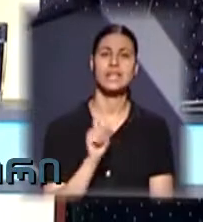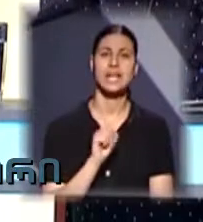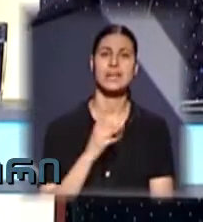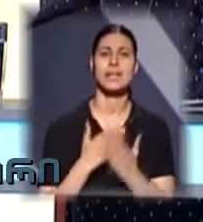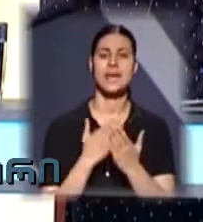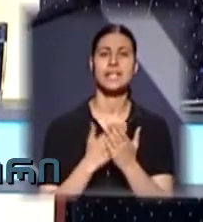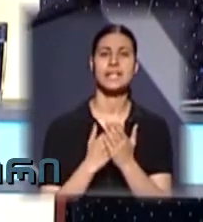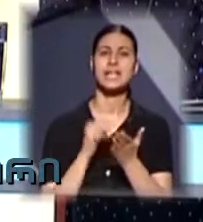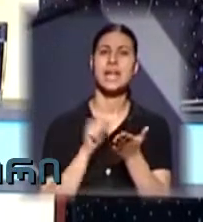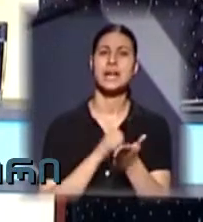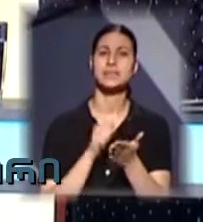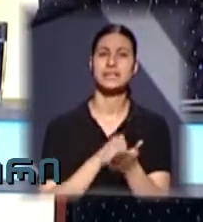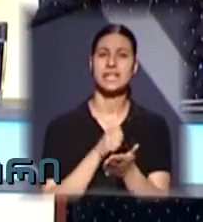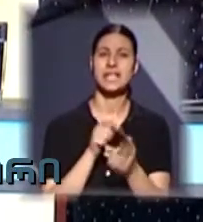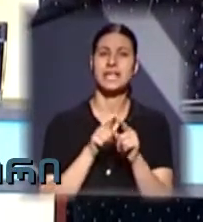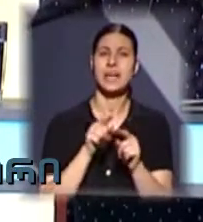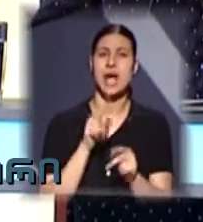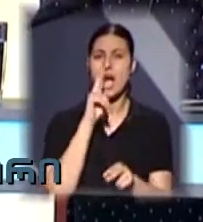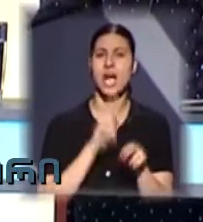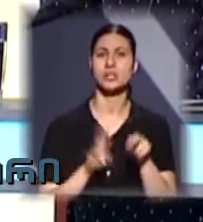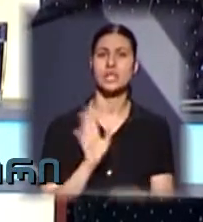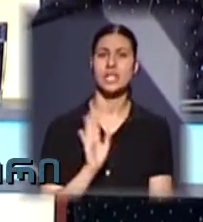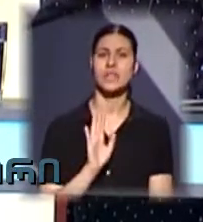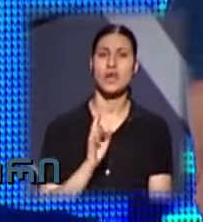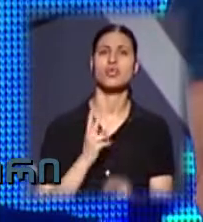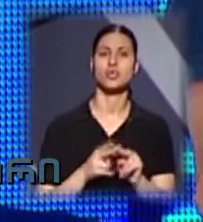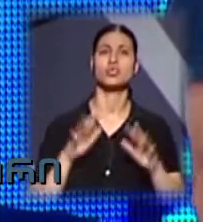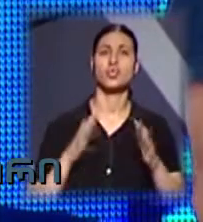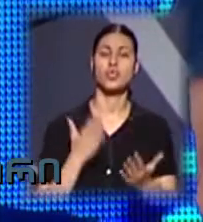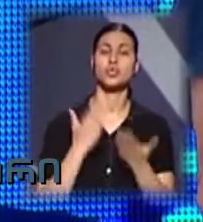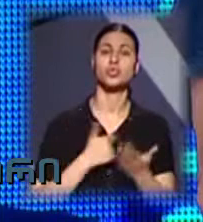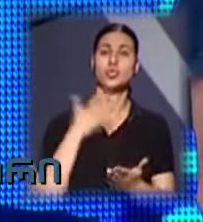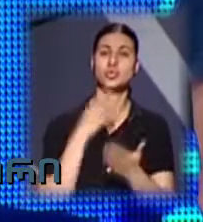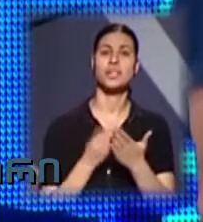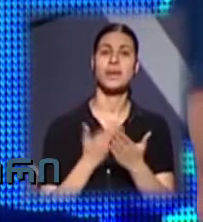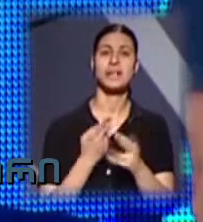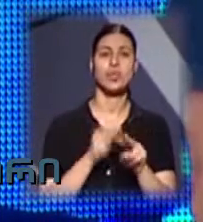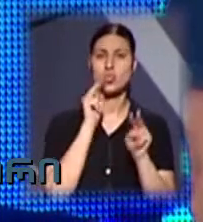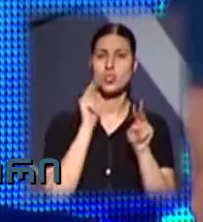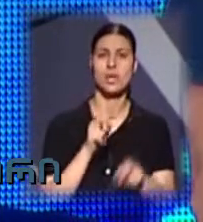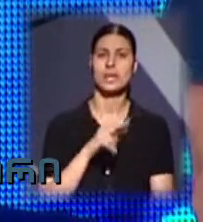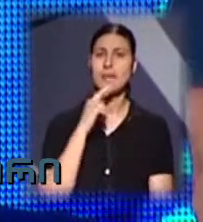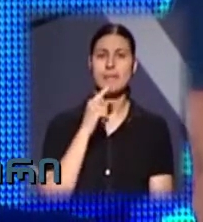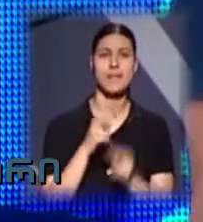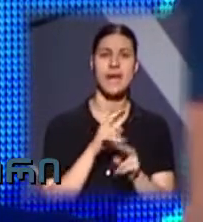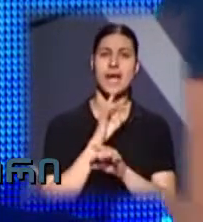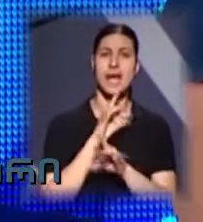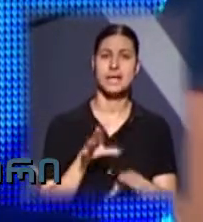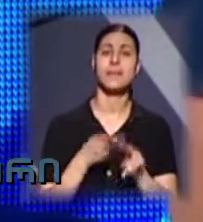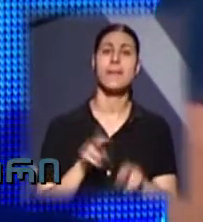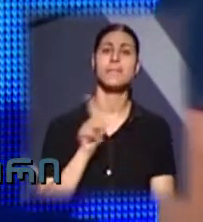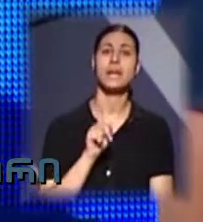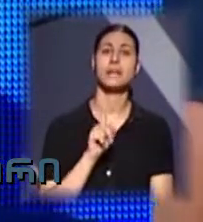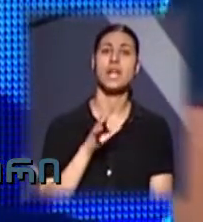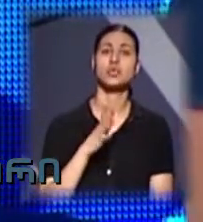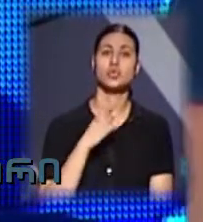ვთქვათ არგუმენტის არ გაგვეპაროს ის იმ შემთხვევაში, თუ ჩვენ მაგალითად ამას ყურადღება არ მივაქცეთ. თუმცა ჯერჯერობით რა